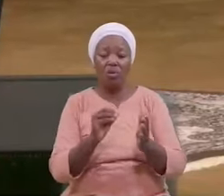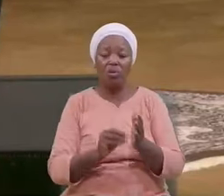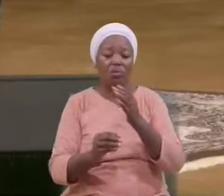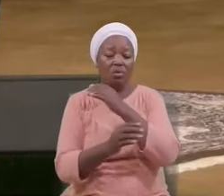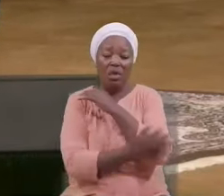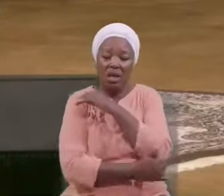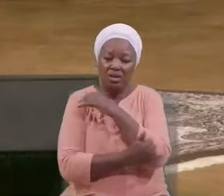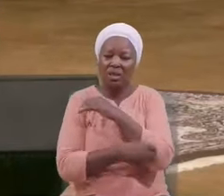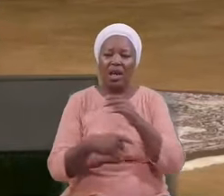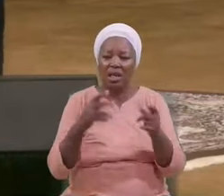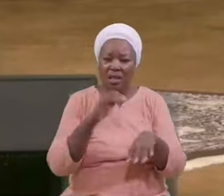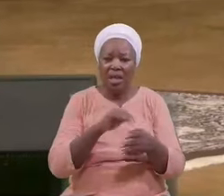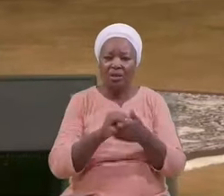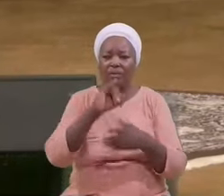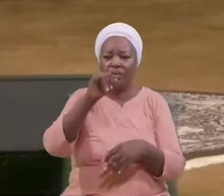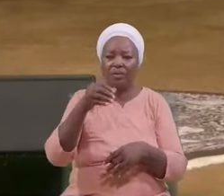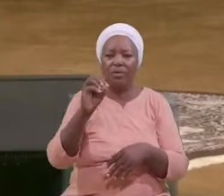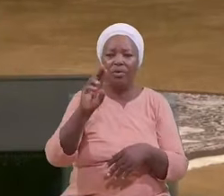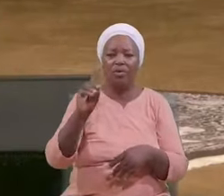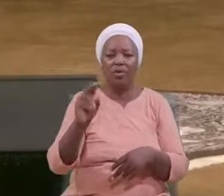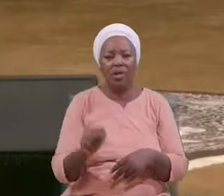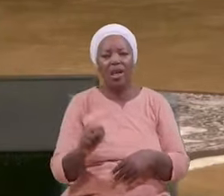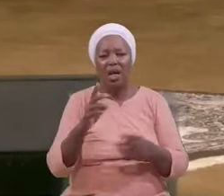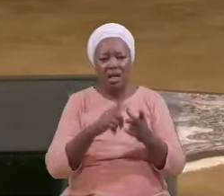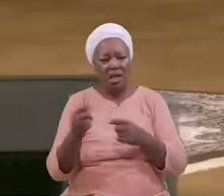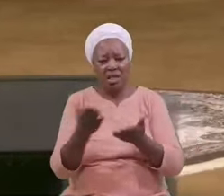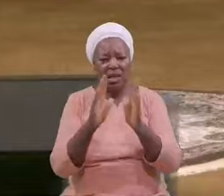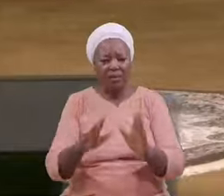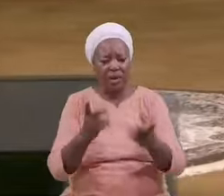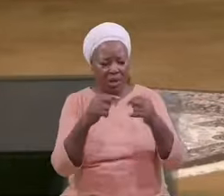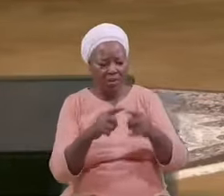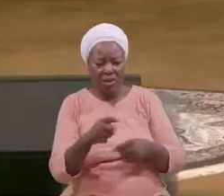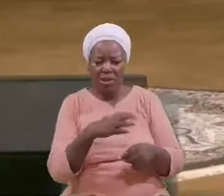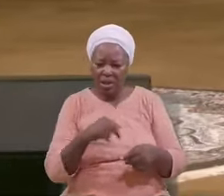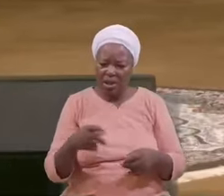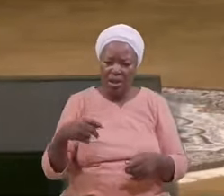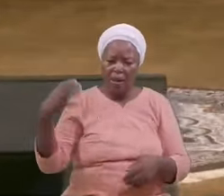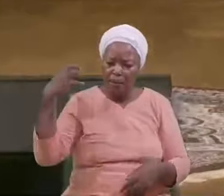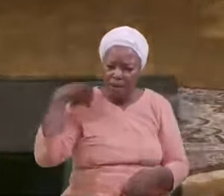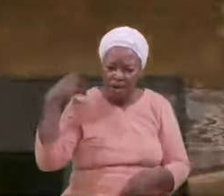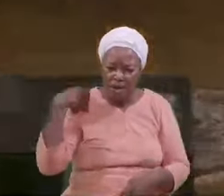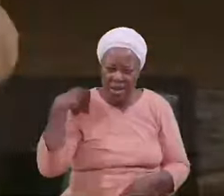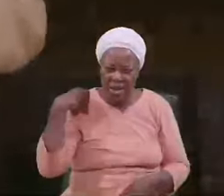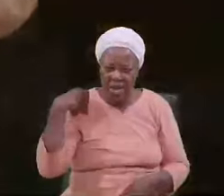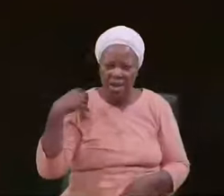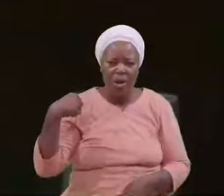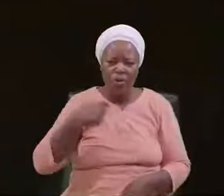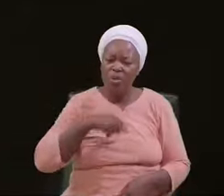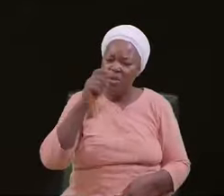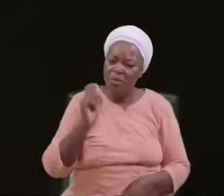Jourdain. Et les serviteurs lui ont dit, « Maître, mais nous devons respecter tout le